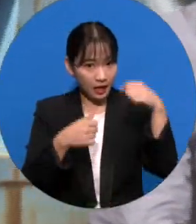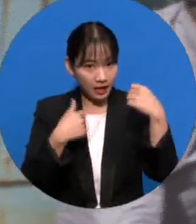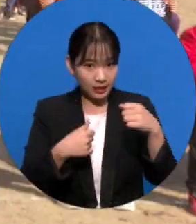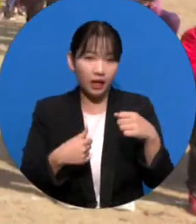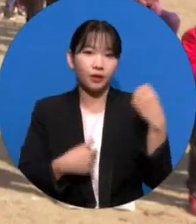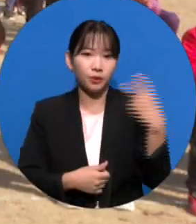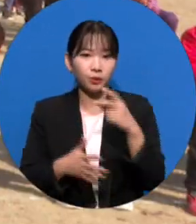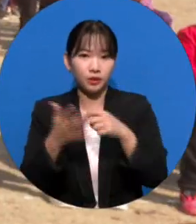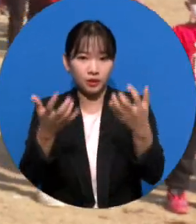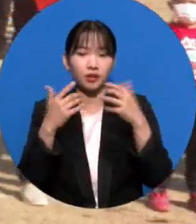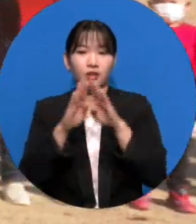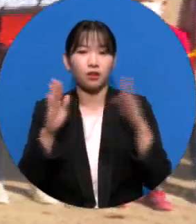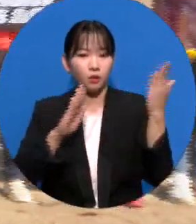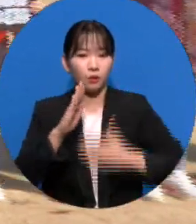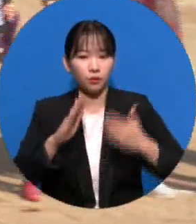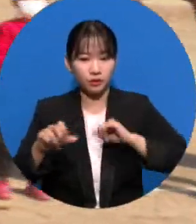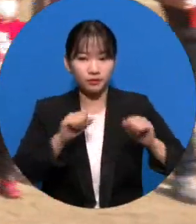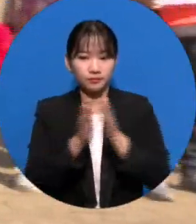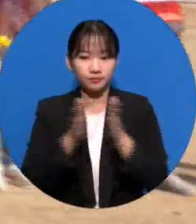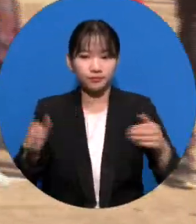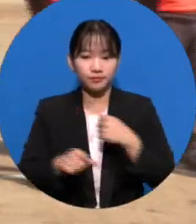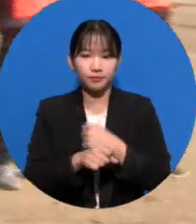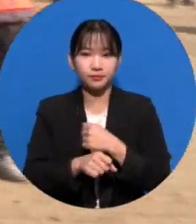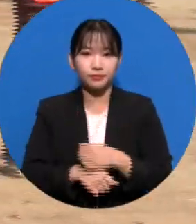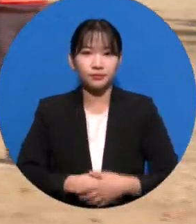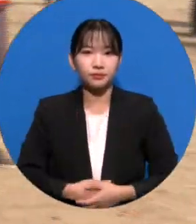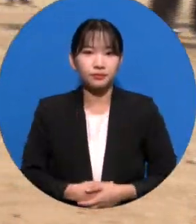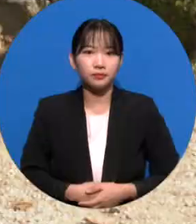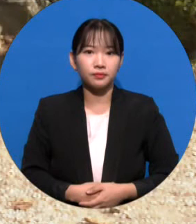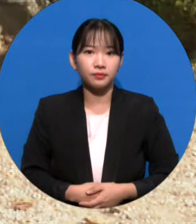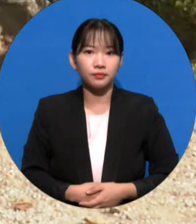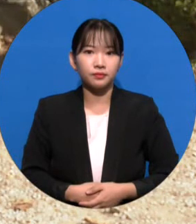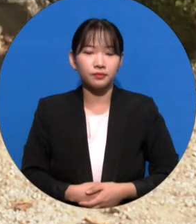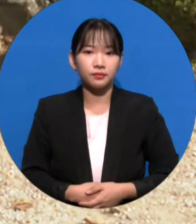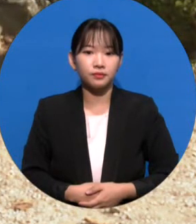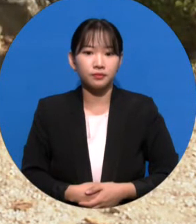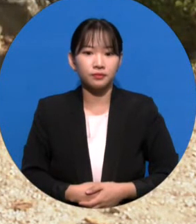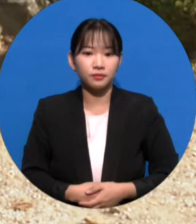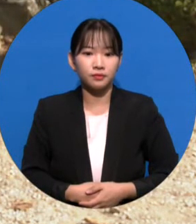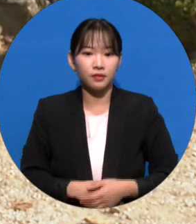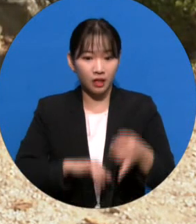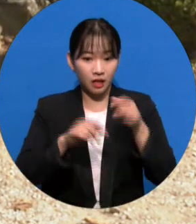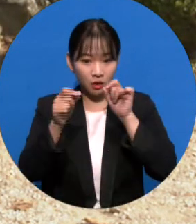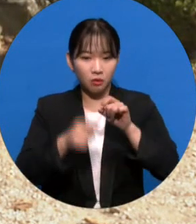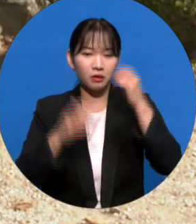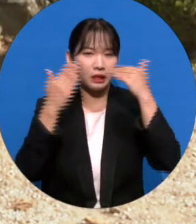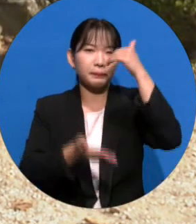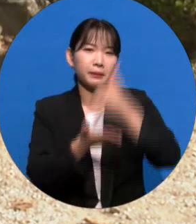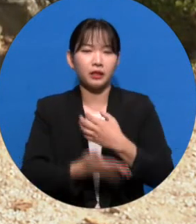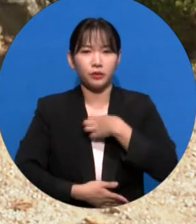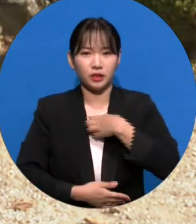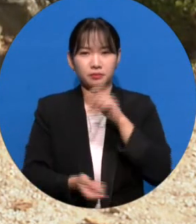기자회견을 개최하는 등 본격적인 행보에 나서게 되었습니다 꽃 핵이 될 위기에 처해 있기 때문에